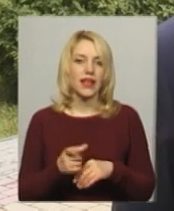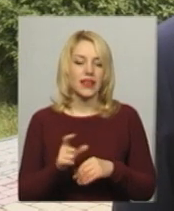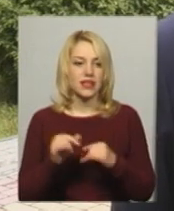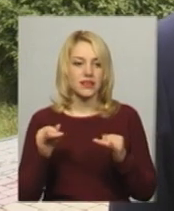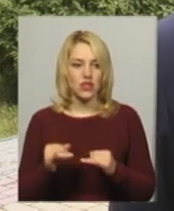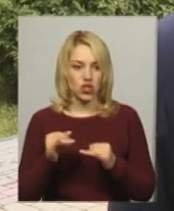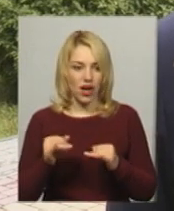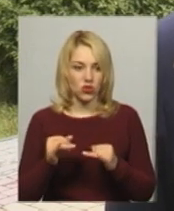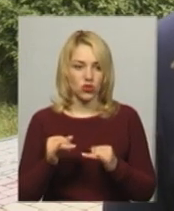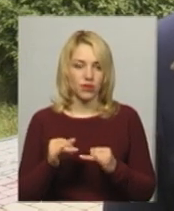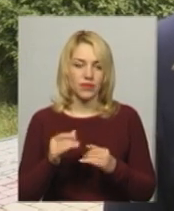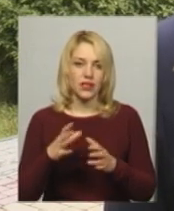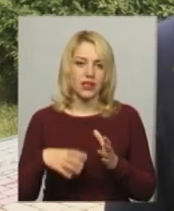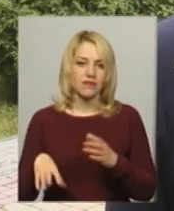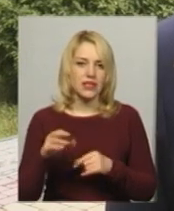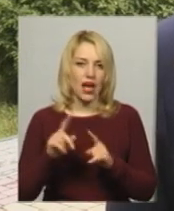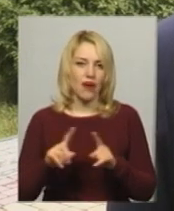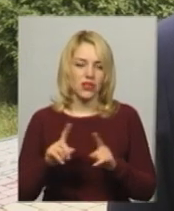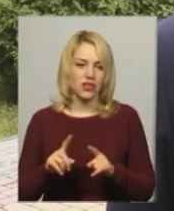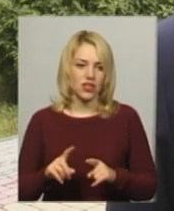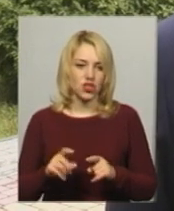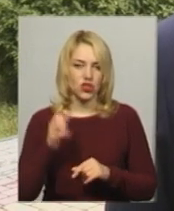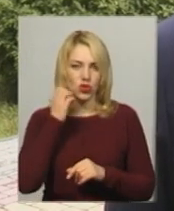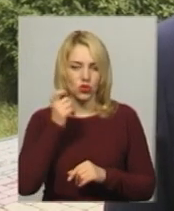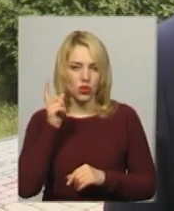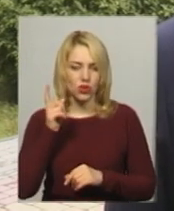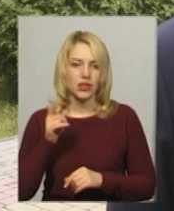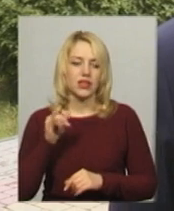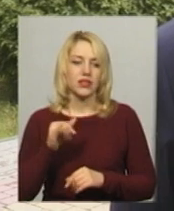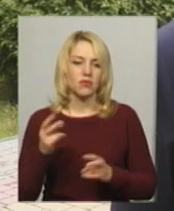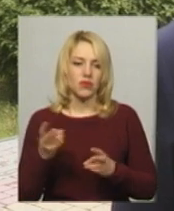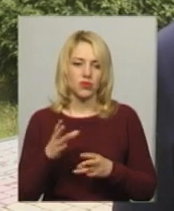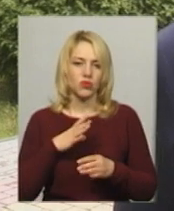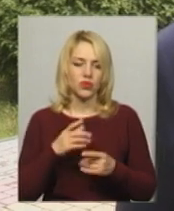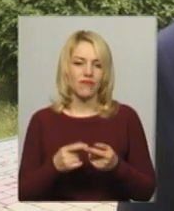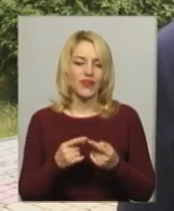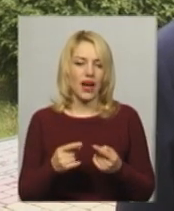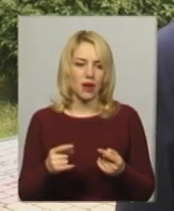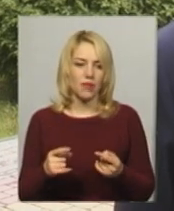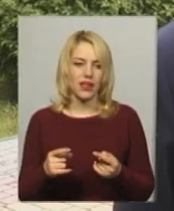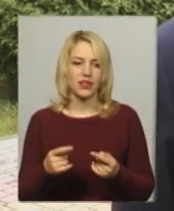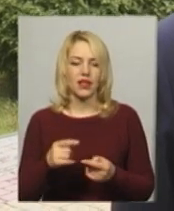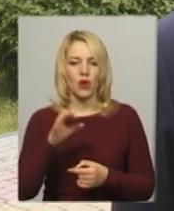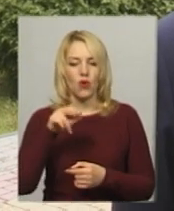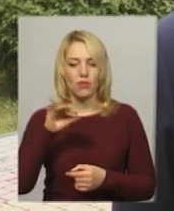надзвичайно все автентично. Мають бути фрагменти із